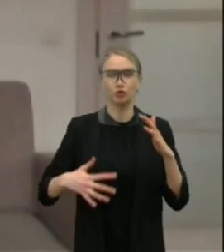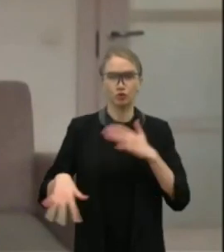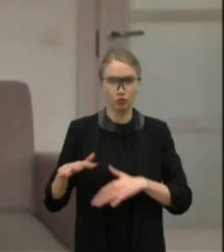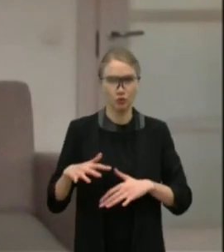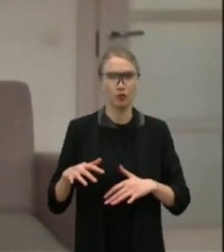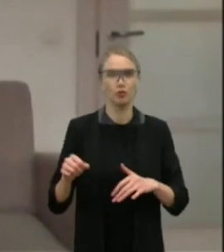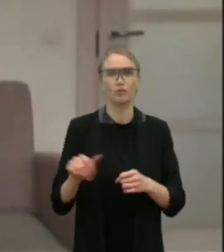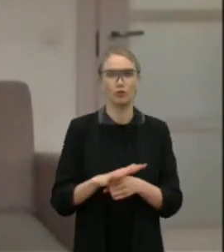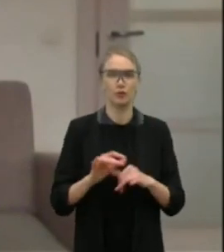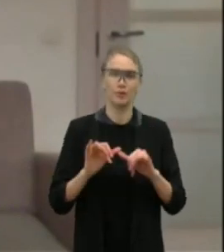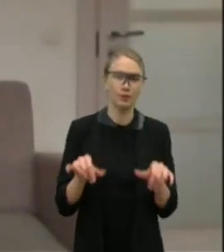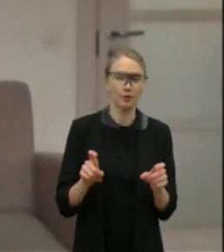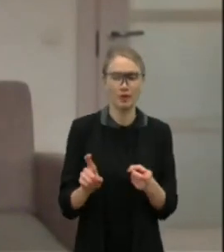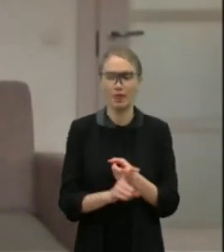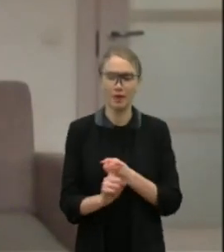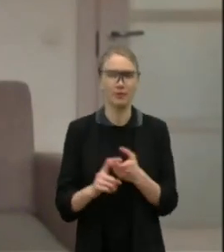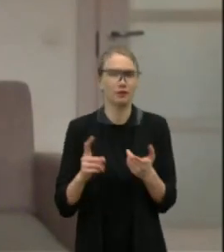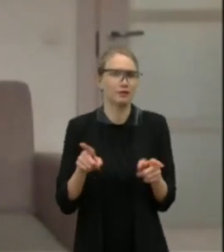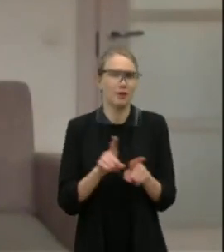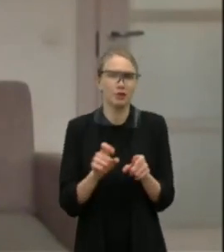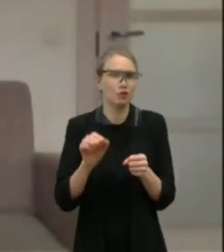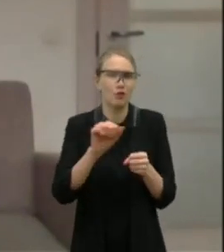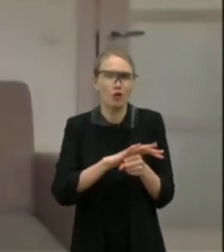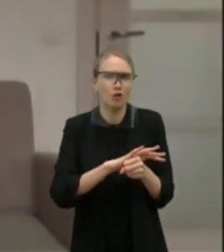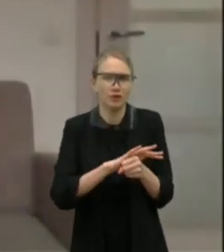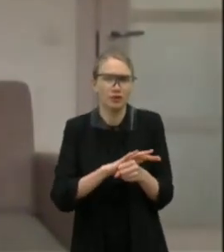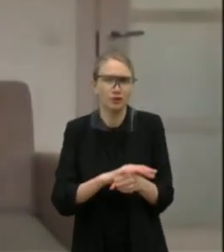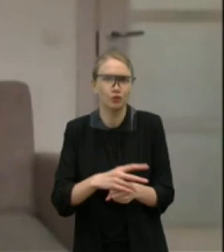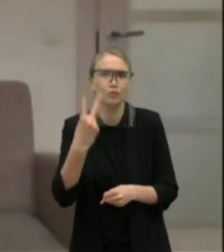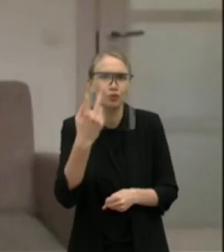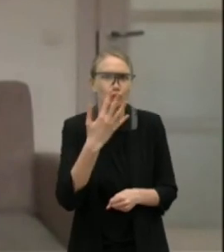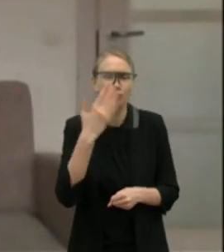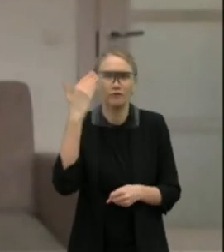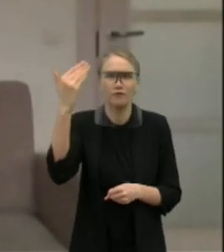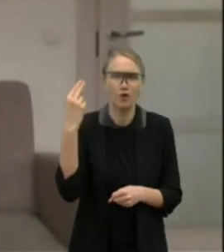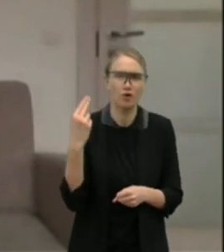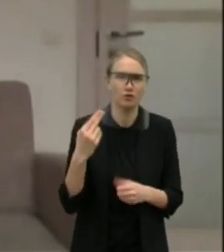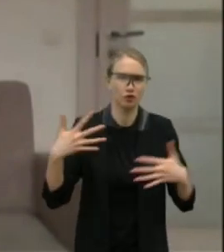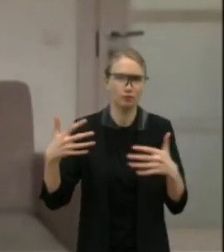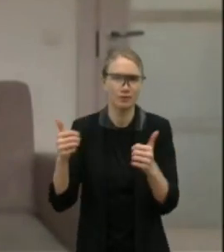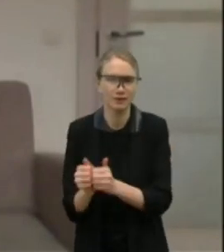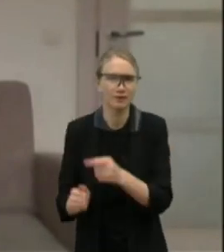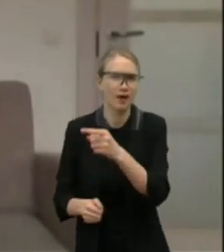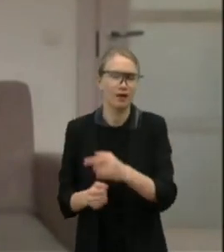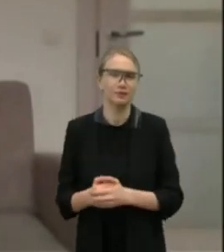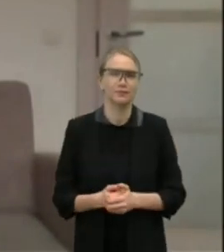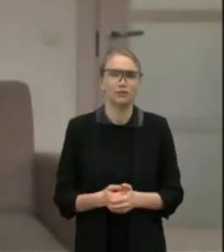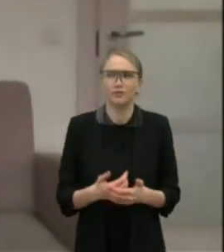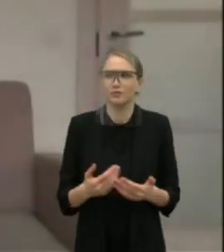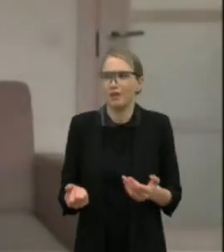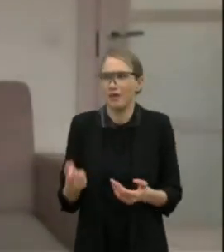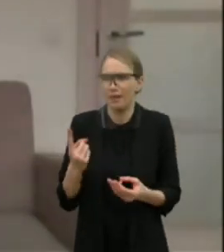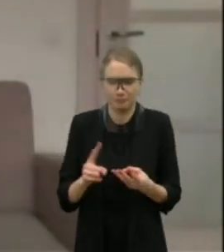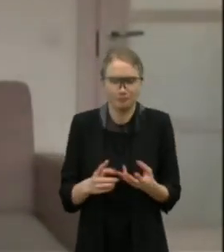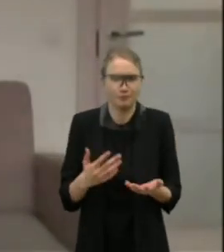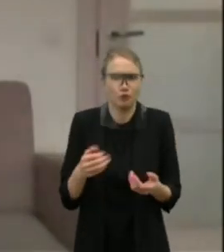plinta nauji viruso variantai, tiek iš Jungtinės karalystės yra grėsmė, kad jie gali būti atkeliavę, tiek